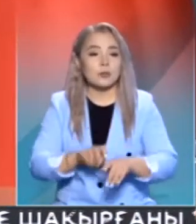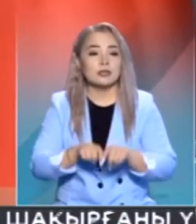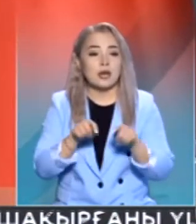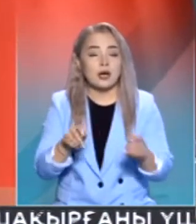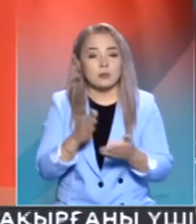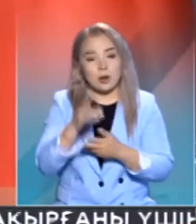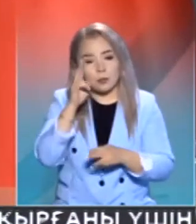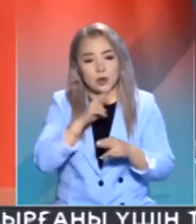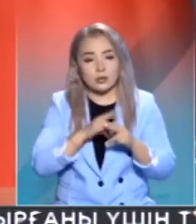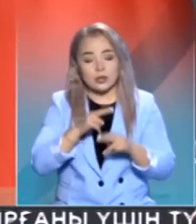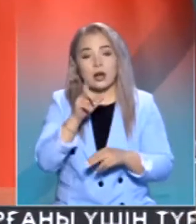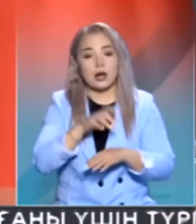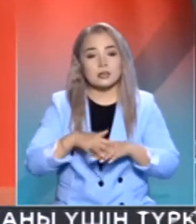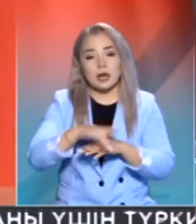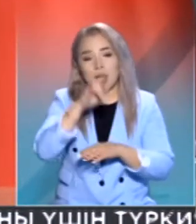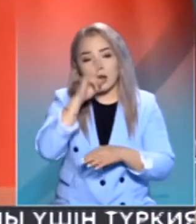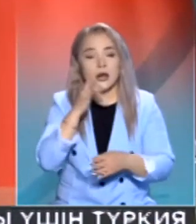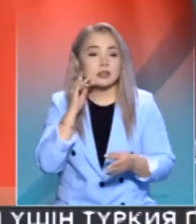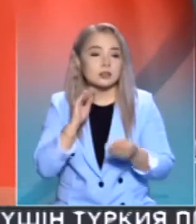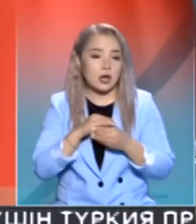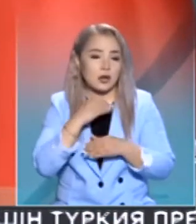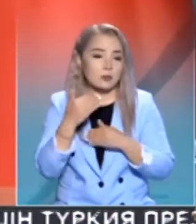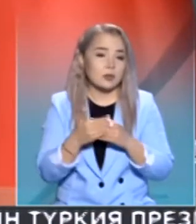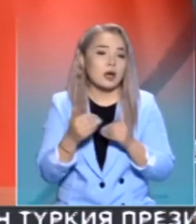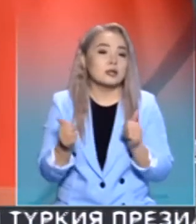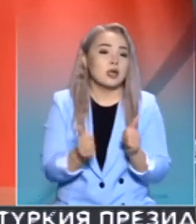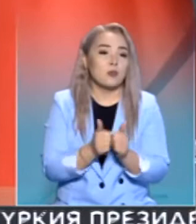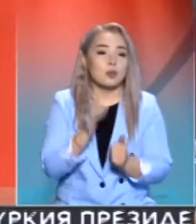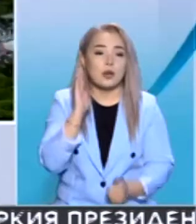da bawurlas Kazakistan xalqının janında bolamız.